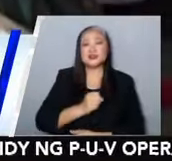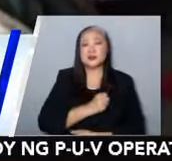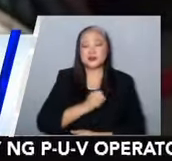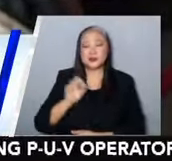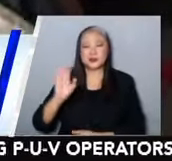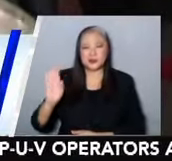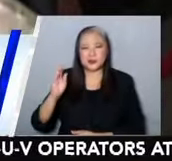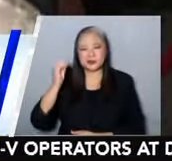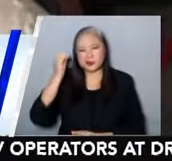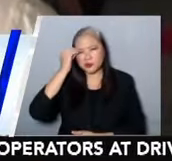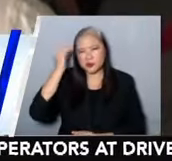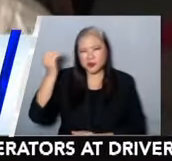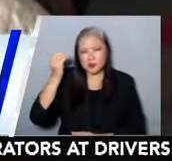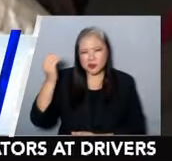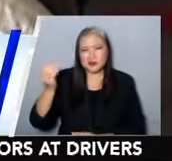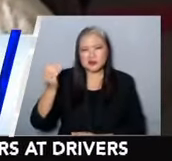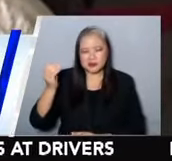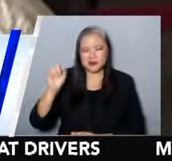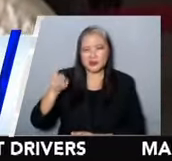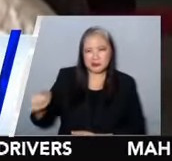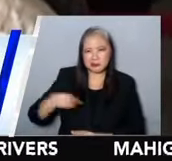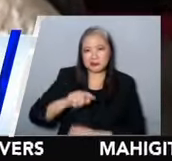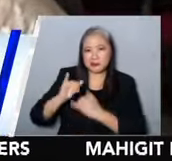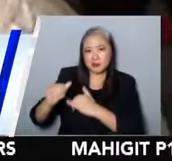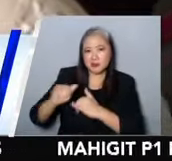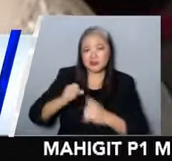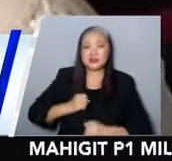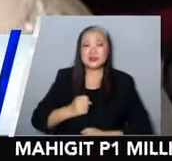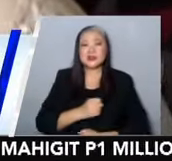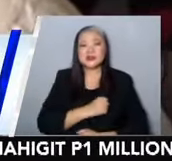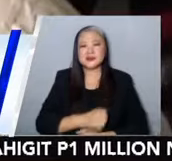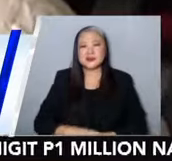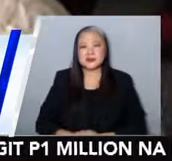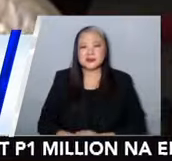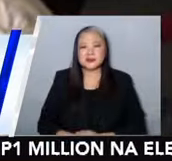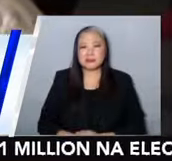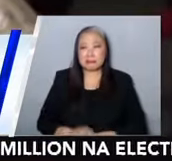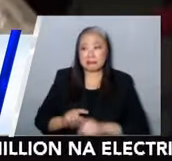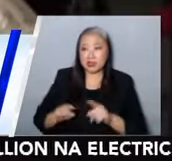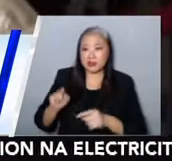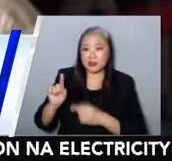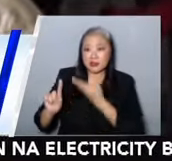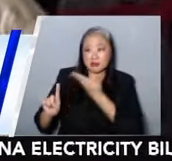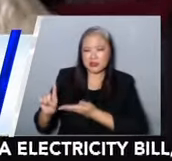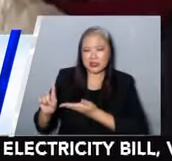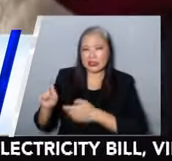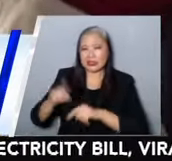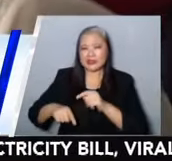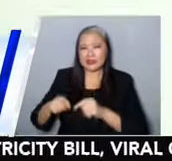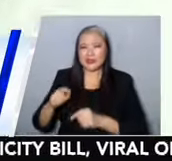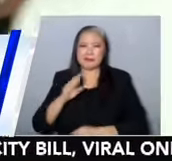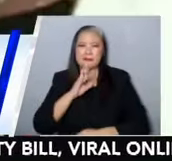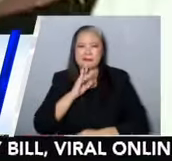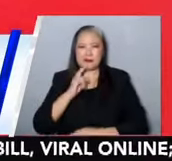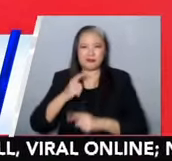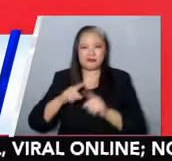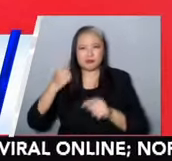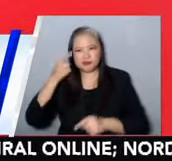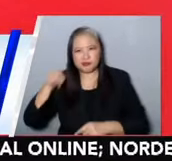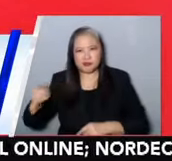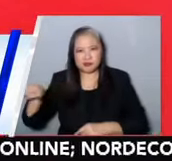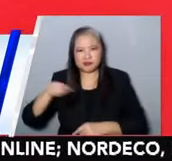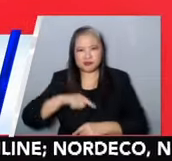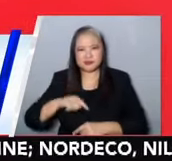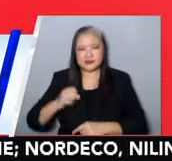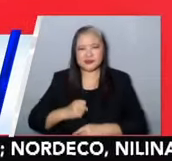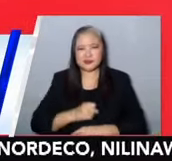opinion ng aking mga kasamahan. Pero I cannot speak for on behalf of them, no? Mm-hmm. Mabibigat po yung mga kaso laban kay Pastor